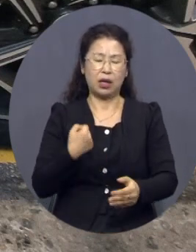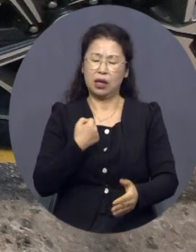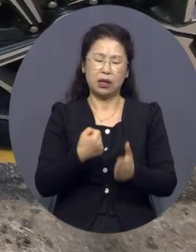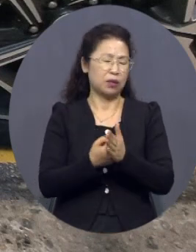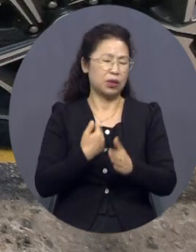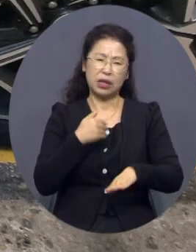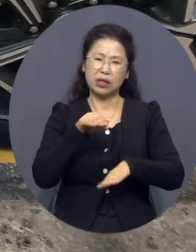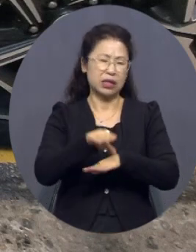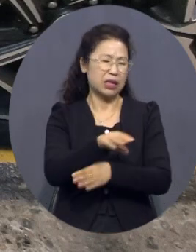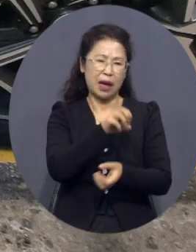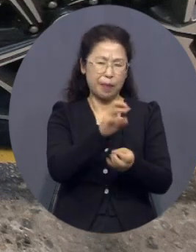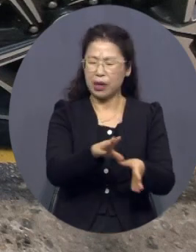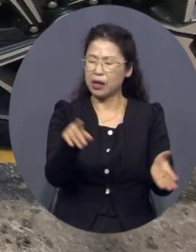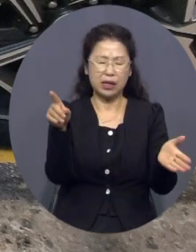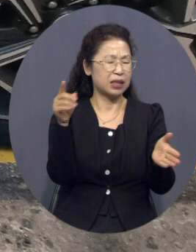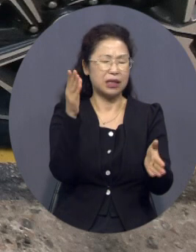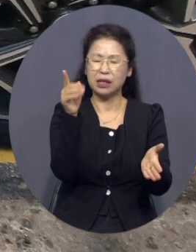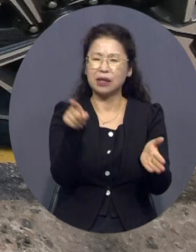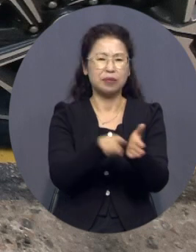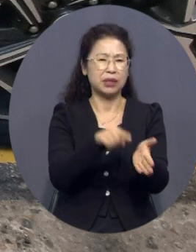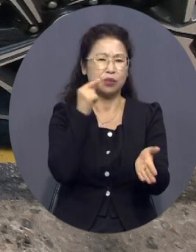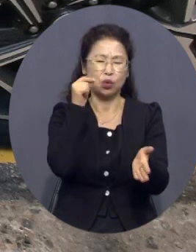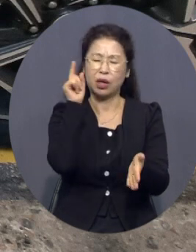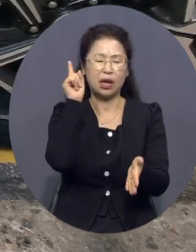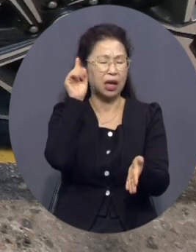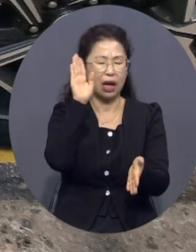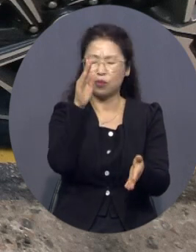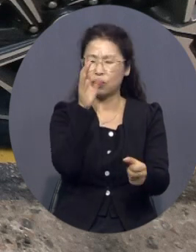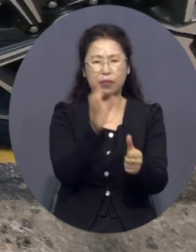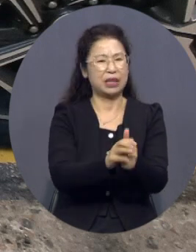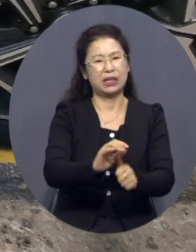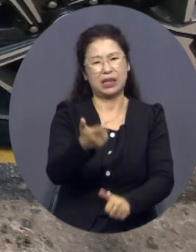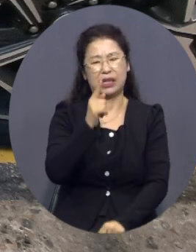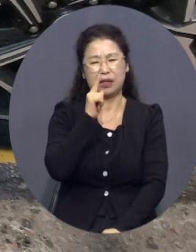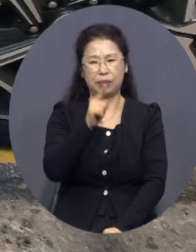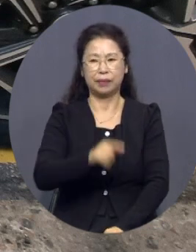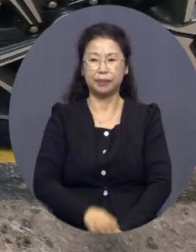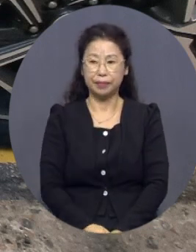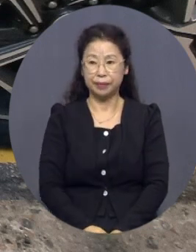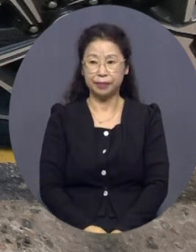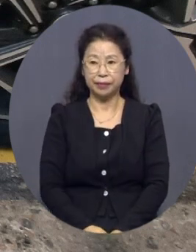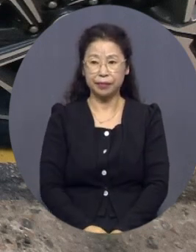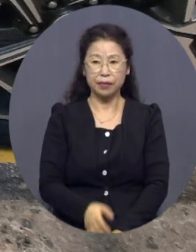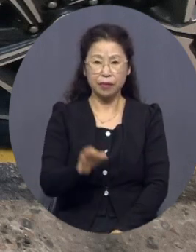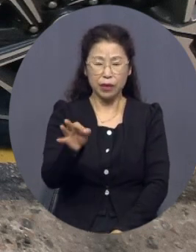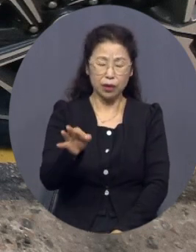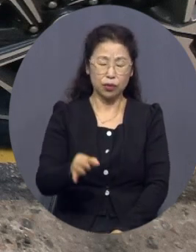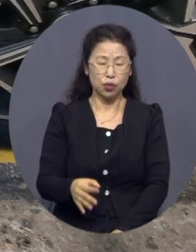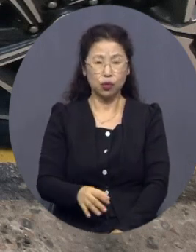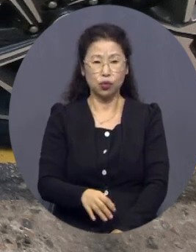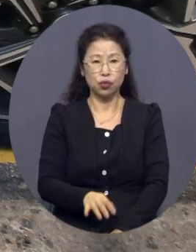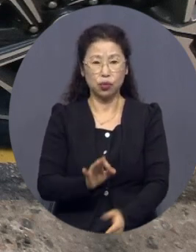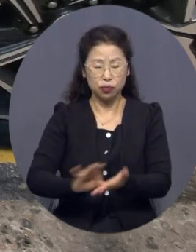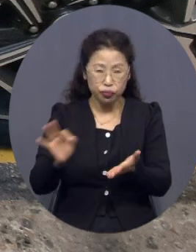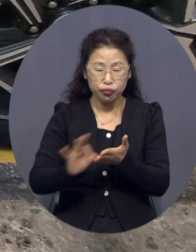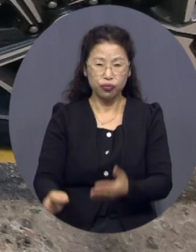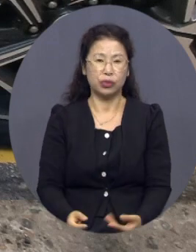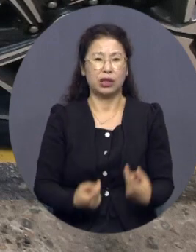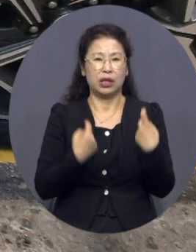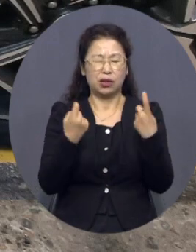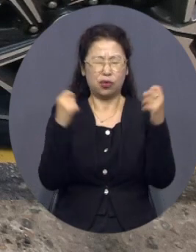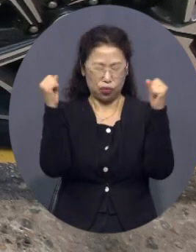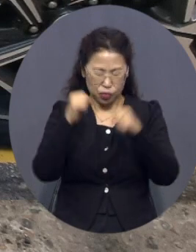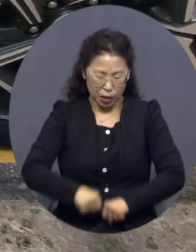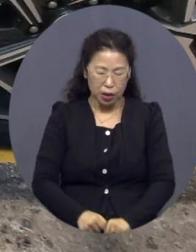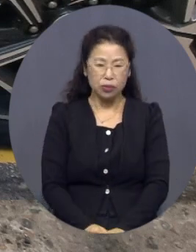없다. 이제 못하겠다. 그러고 있죠. 돈대로 다 날리고 여행도 거의